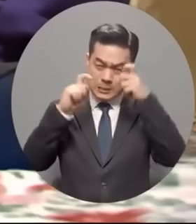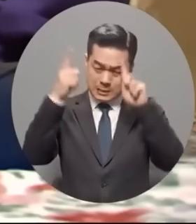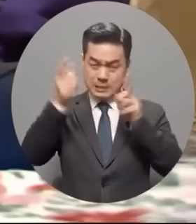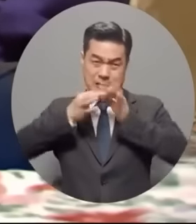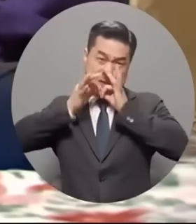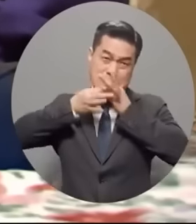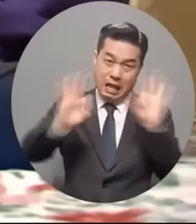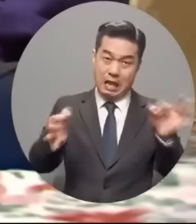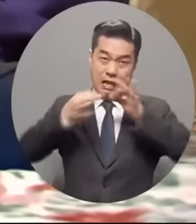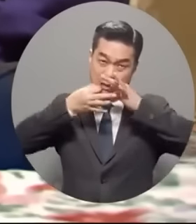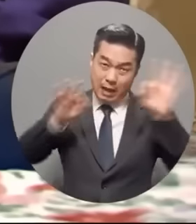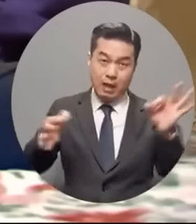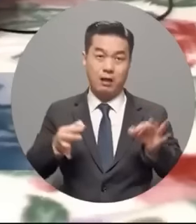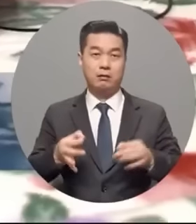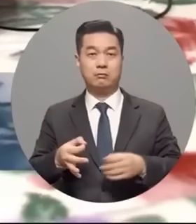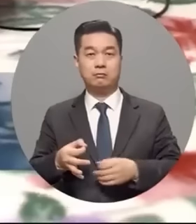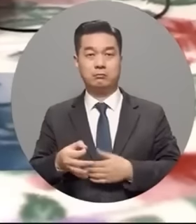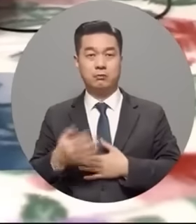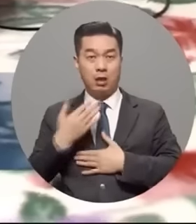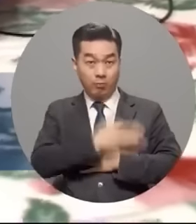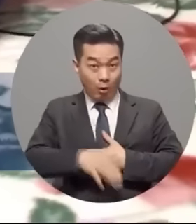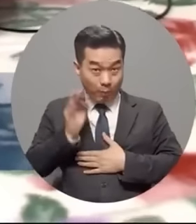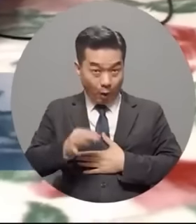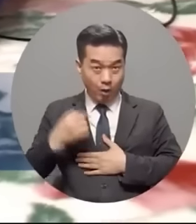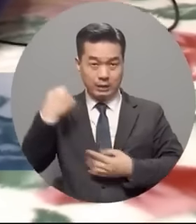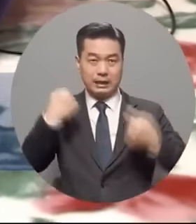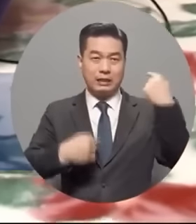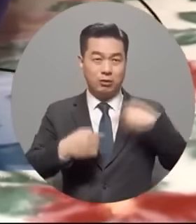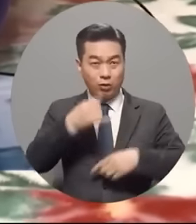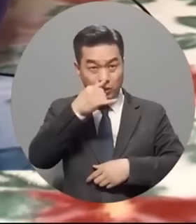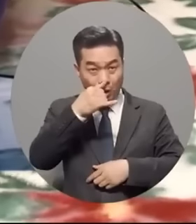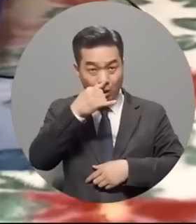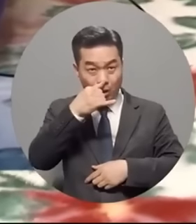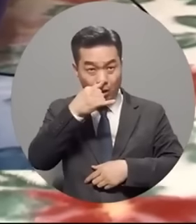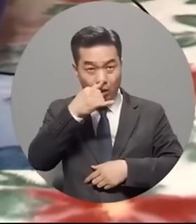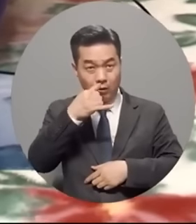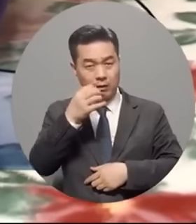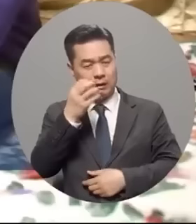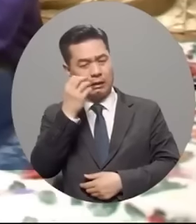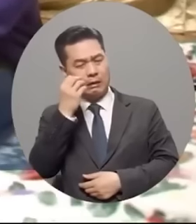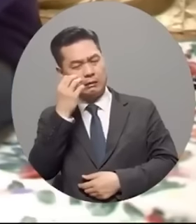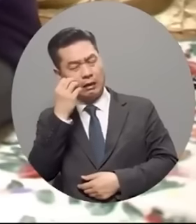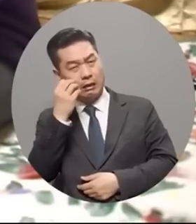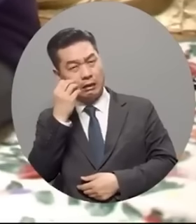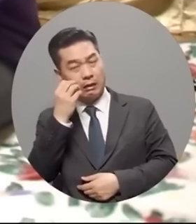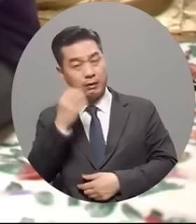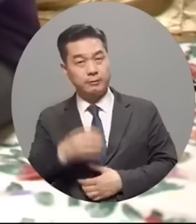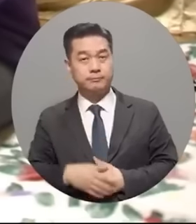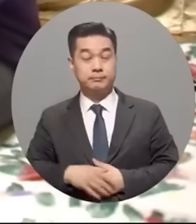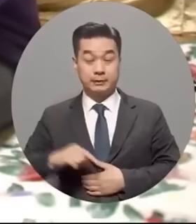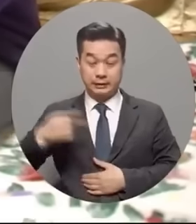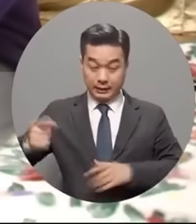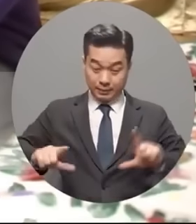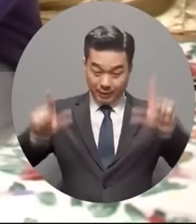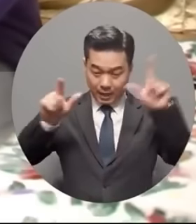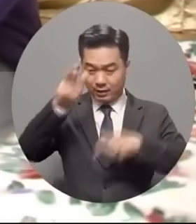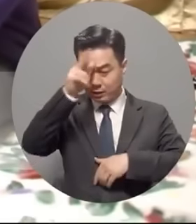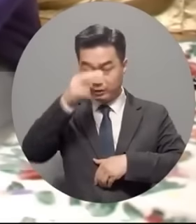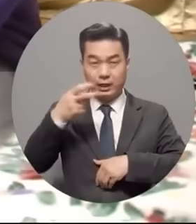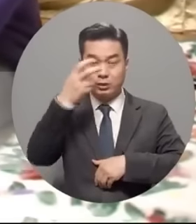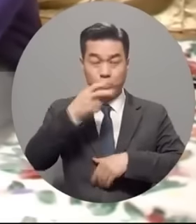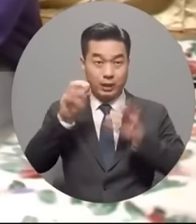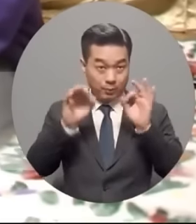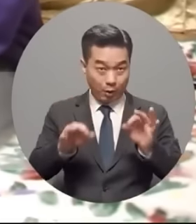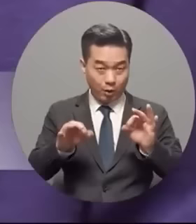지르고 하고 몸에 보니까 상처가 있잖아요. 그러니까 애가 막 이상해 가지고 막. 다음 날 경찰 조사에서